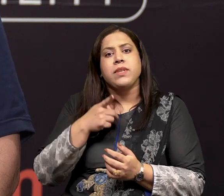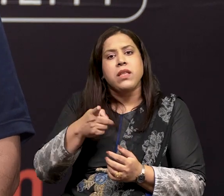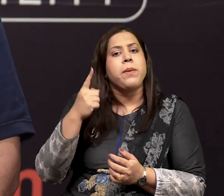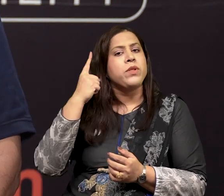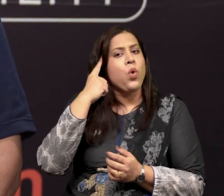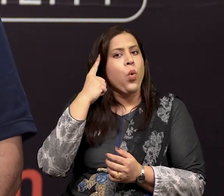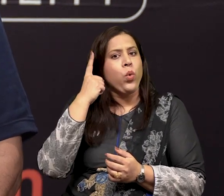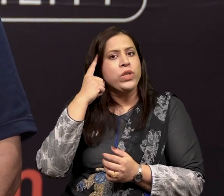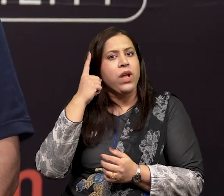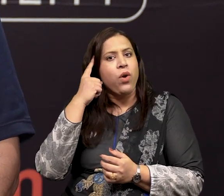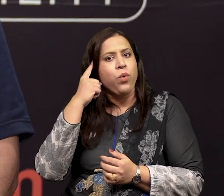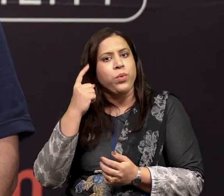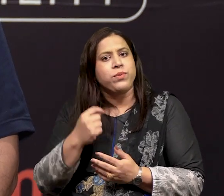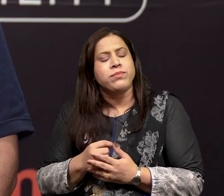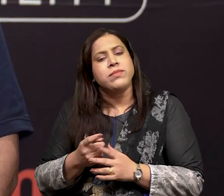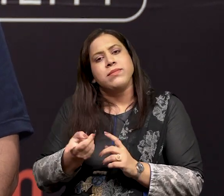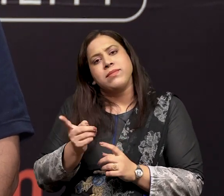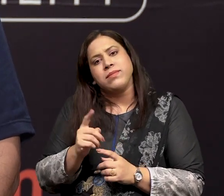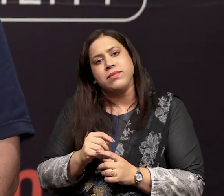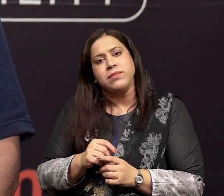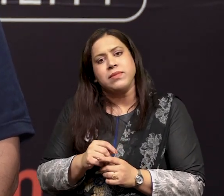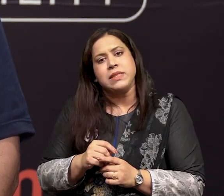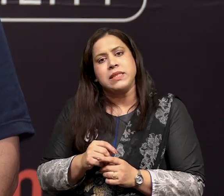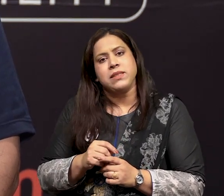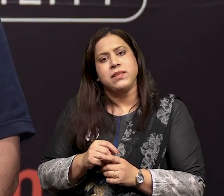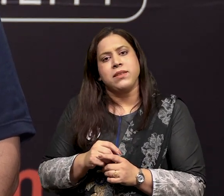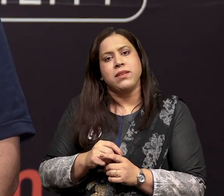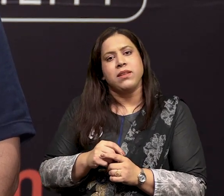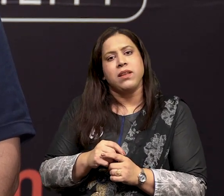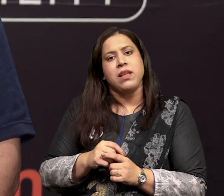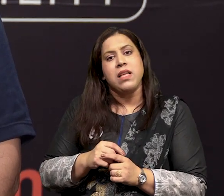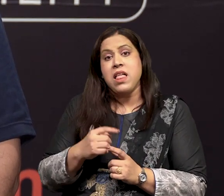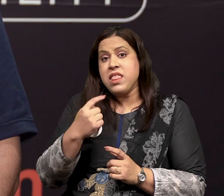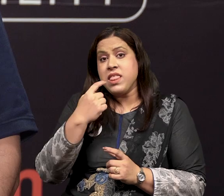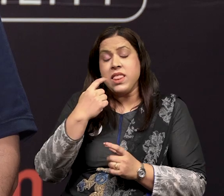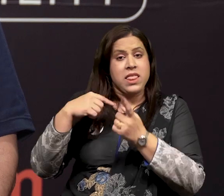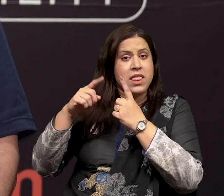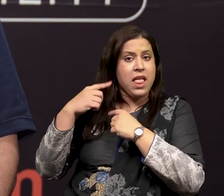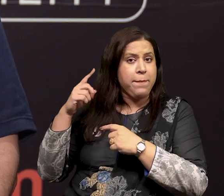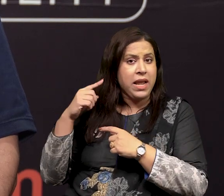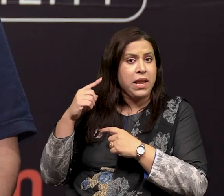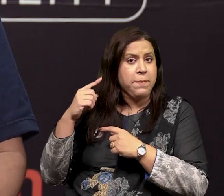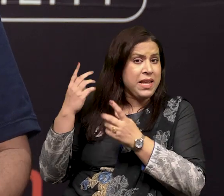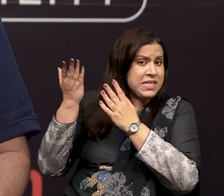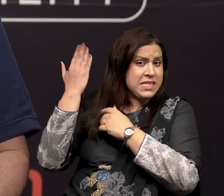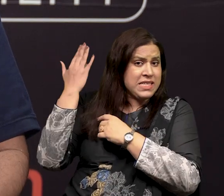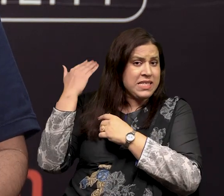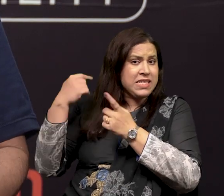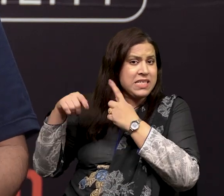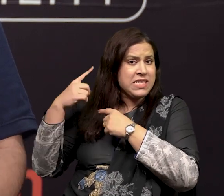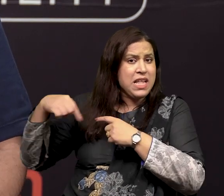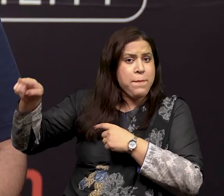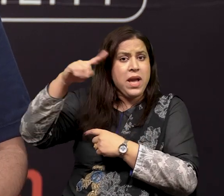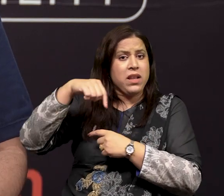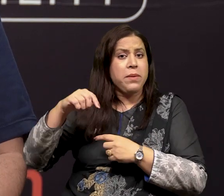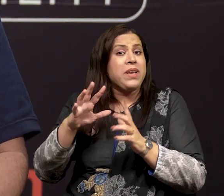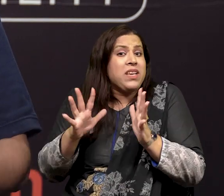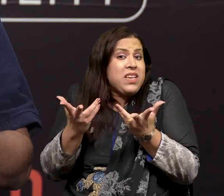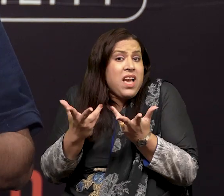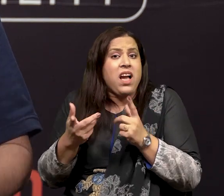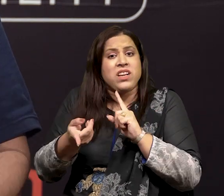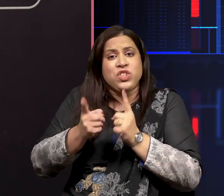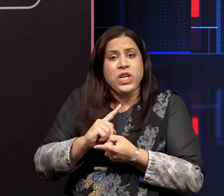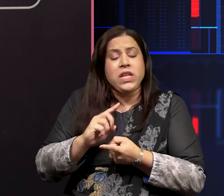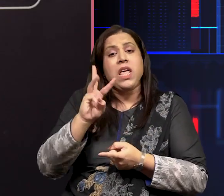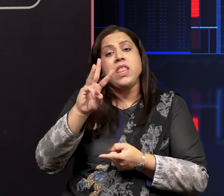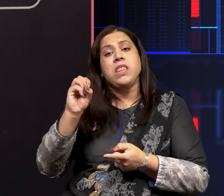ज़माने में क्या चेंज आया। इफ़ आई गो बैक इनटू 30 इयर्स, लेकिन ये होता है कि आपकी जो नॉलेज है वो सिर्फ